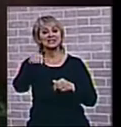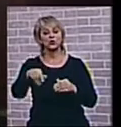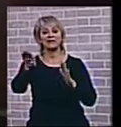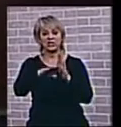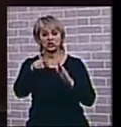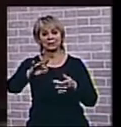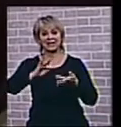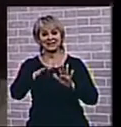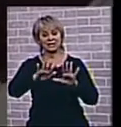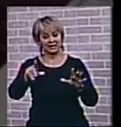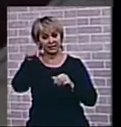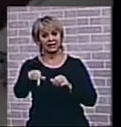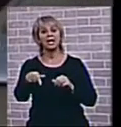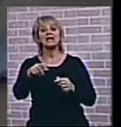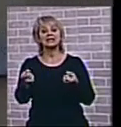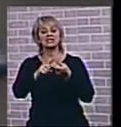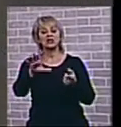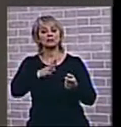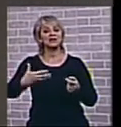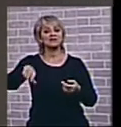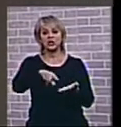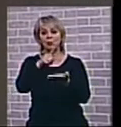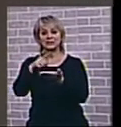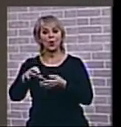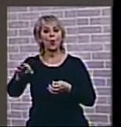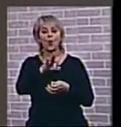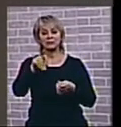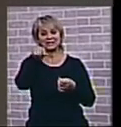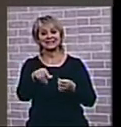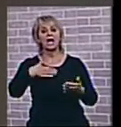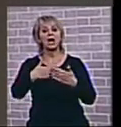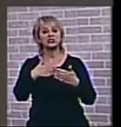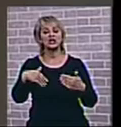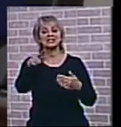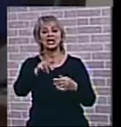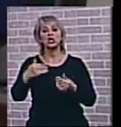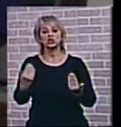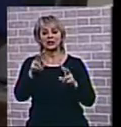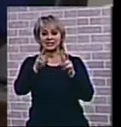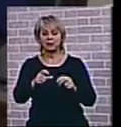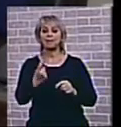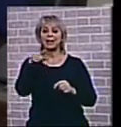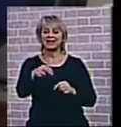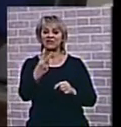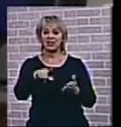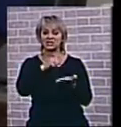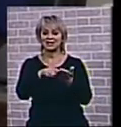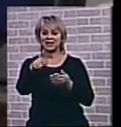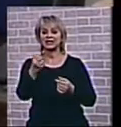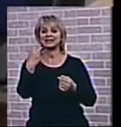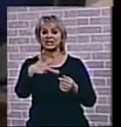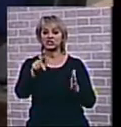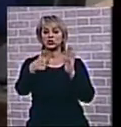режиме видеоконференции. На связи были все муниципалитеты области. Общественные жилинспекторы появятся в 12 городах